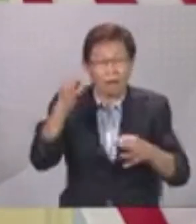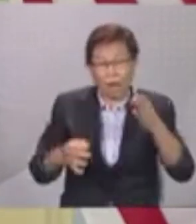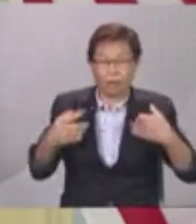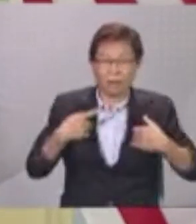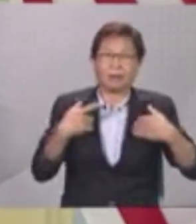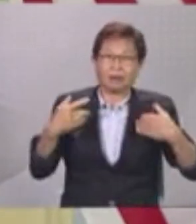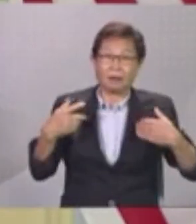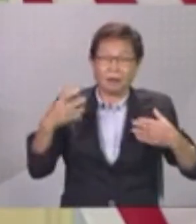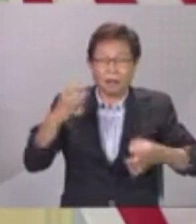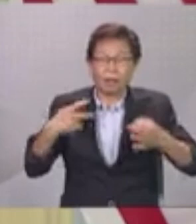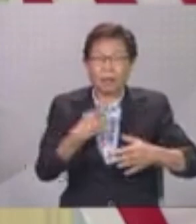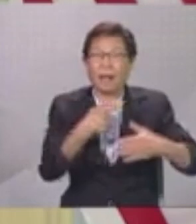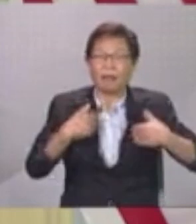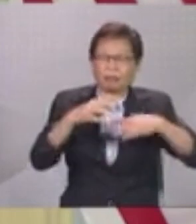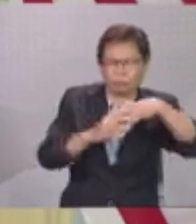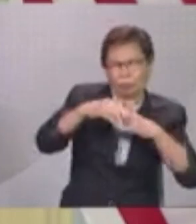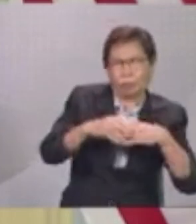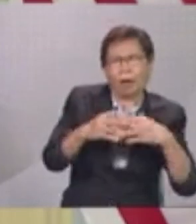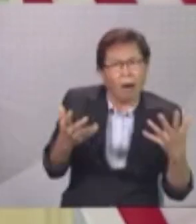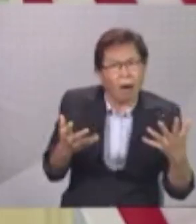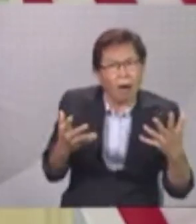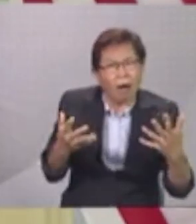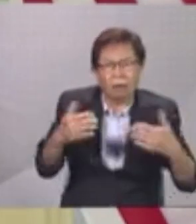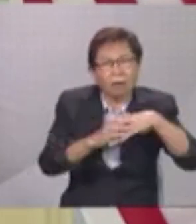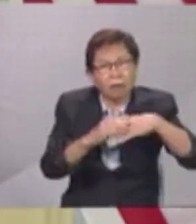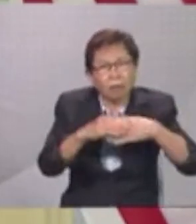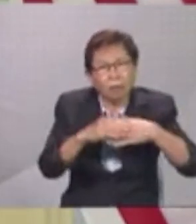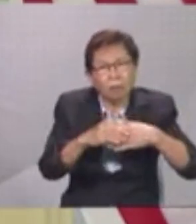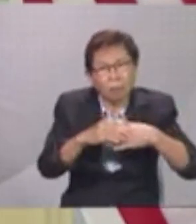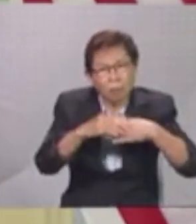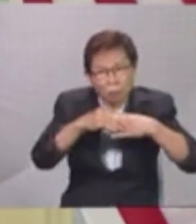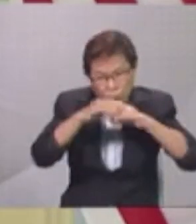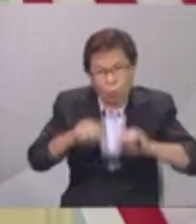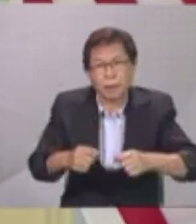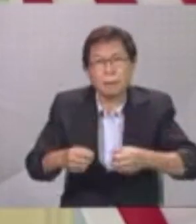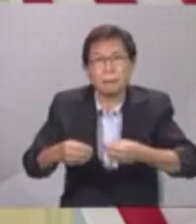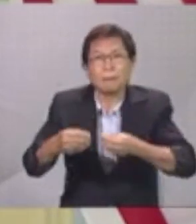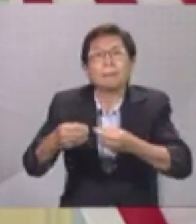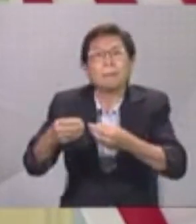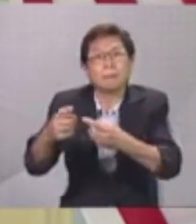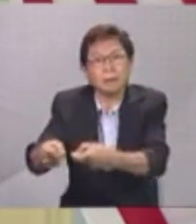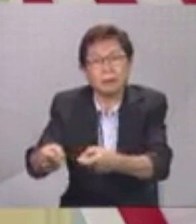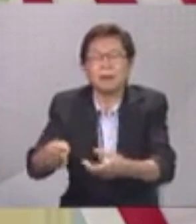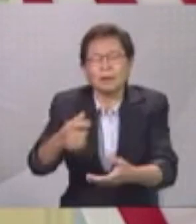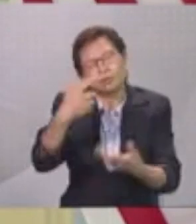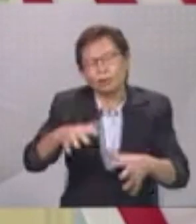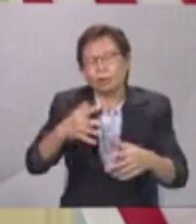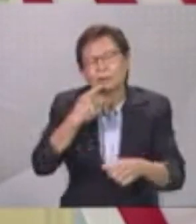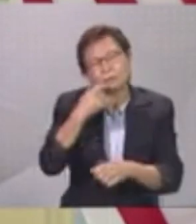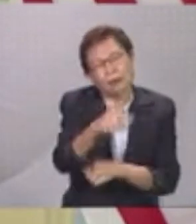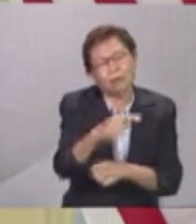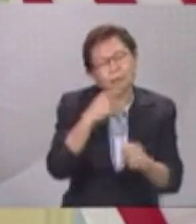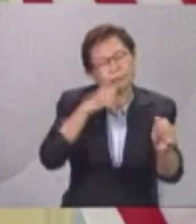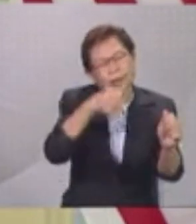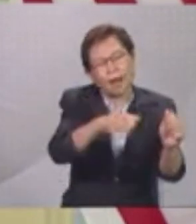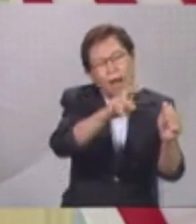biasanya, sejauh mana kelonggaran tersebut boleh diberi. Jadi sebab itulah kita telah pun mengarahkan MKN